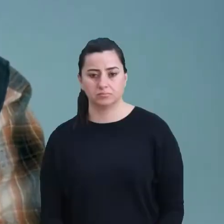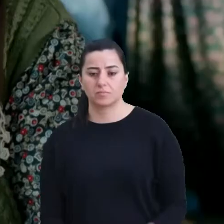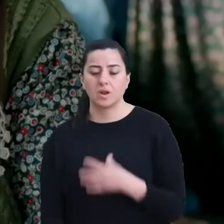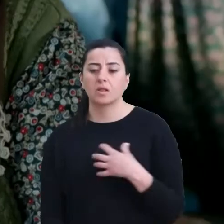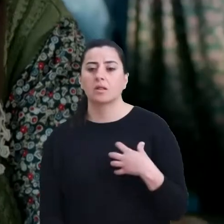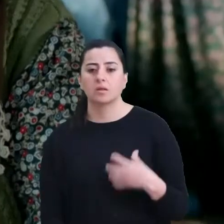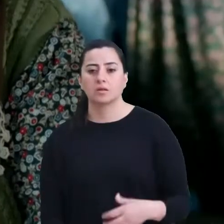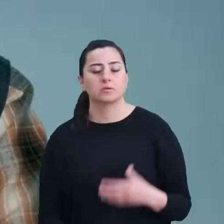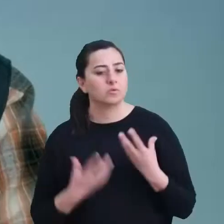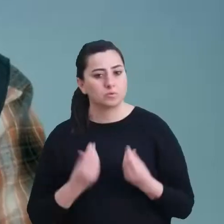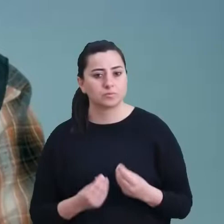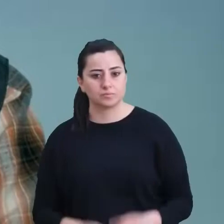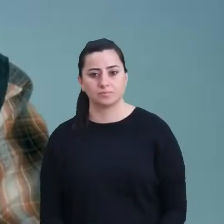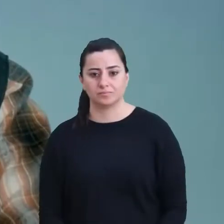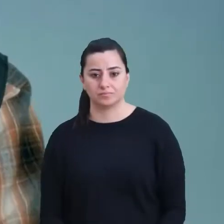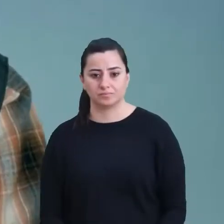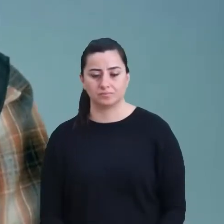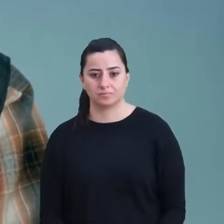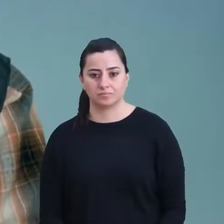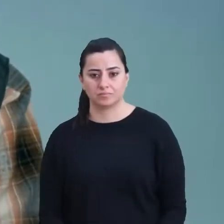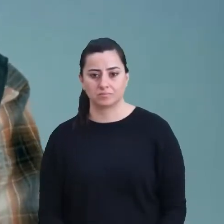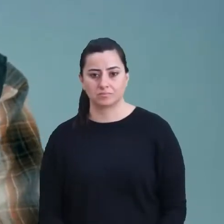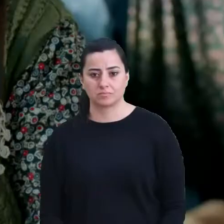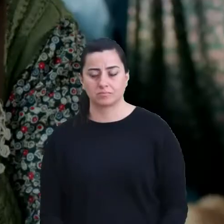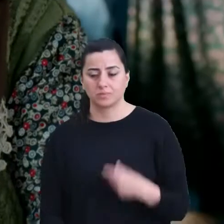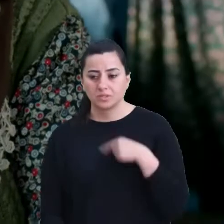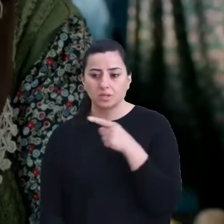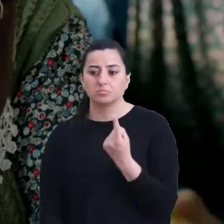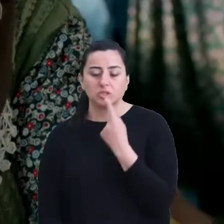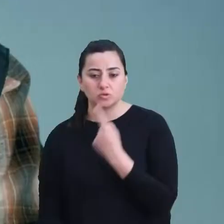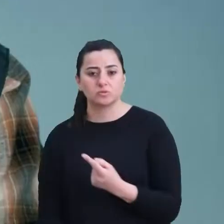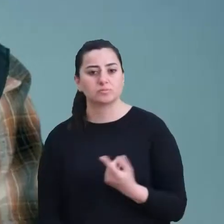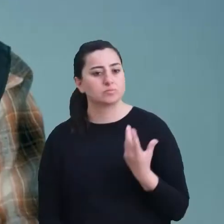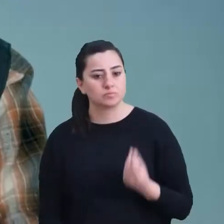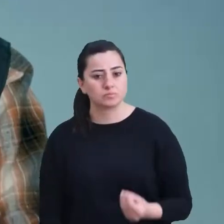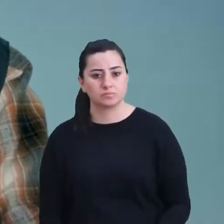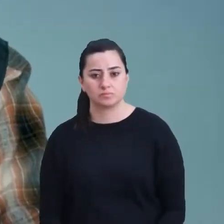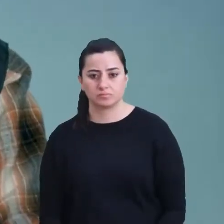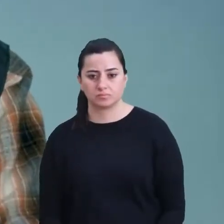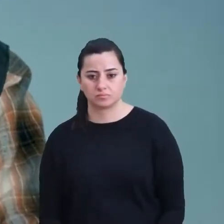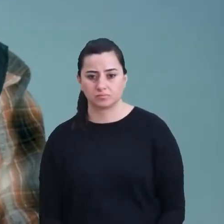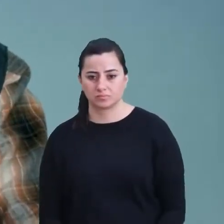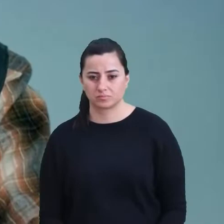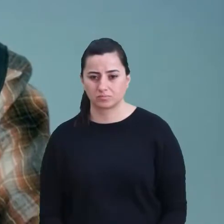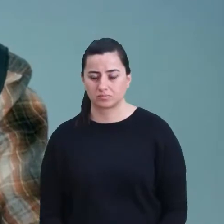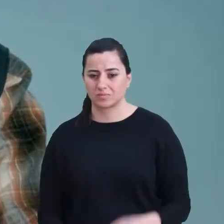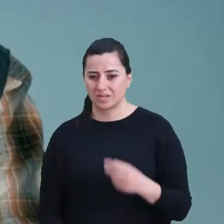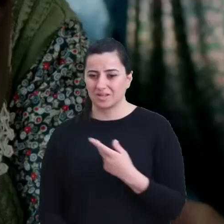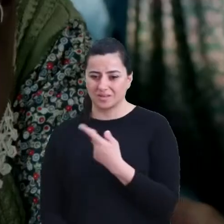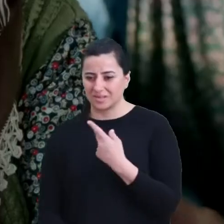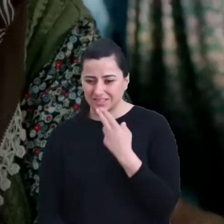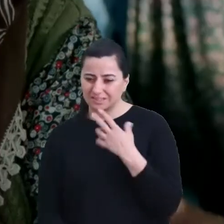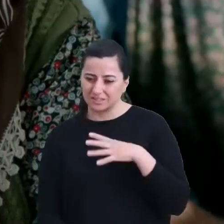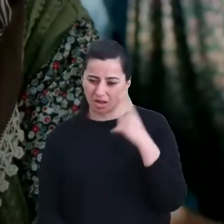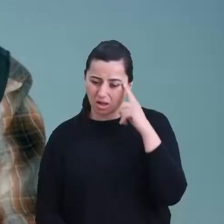Ana. He. Ben sana bir şey diyeceğim. Ne var lan? Hani şu bizim gaz isteme işi vardı